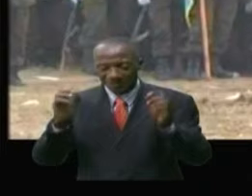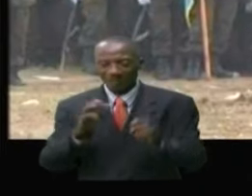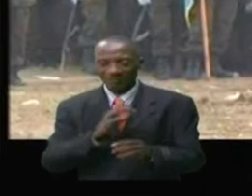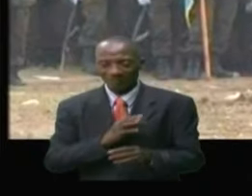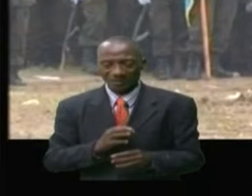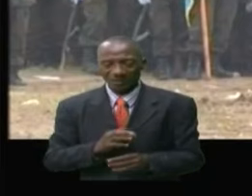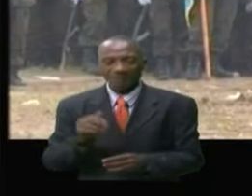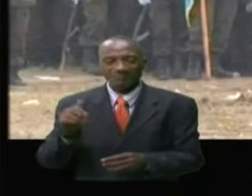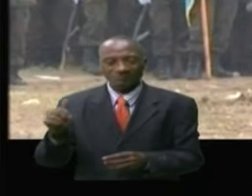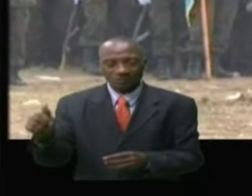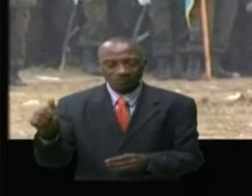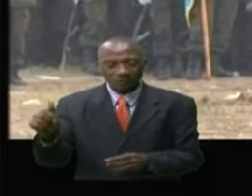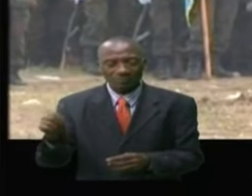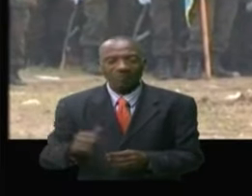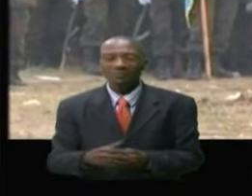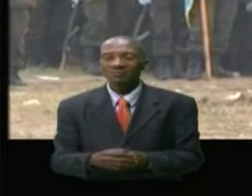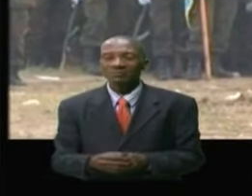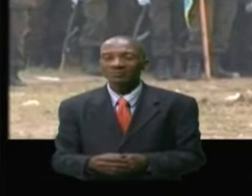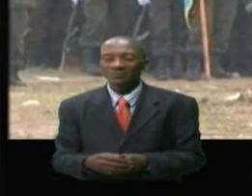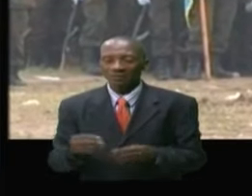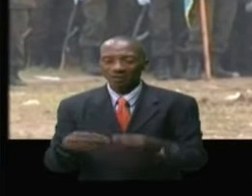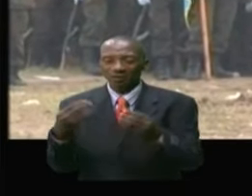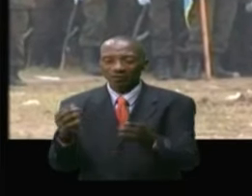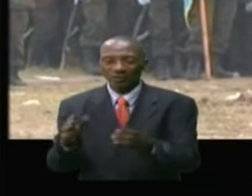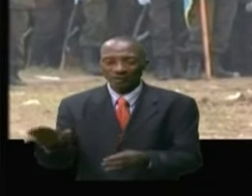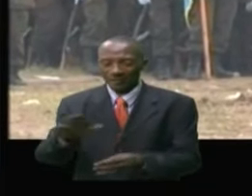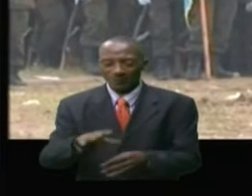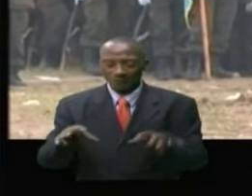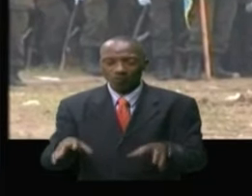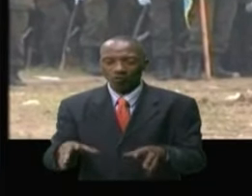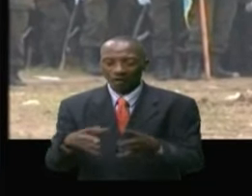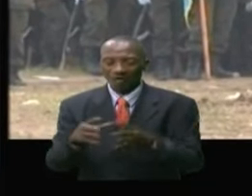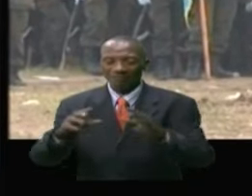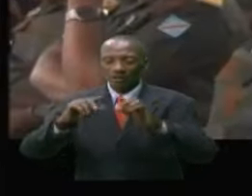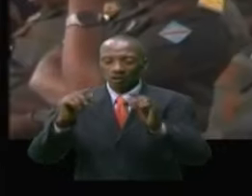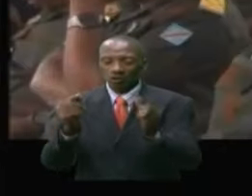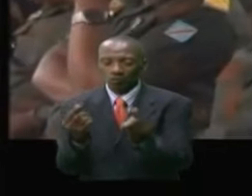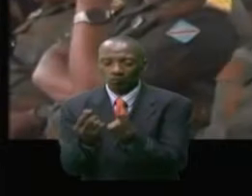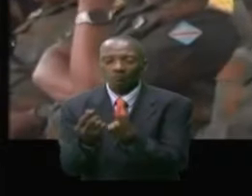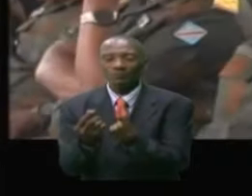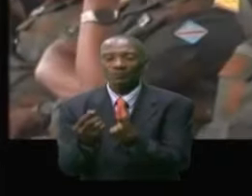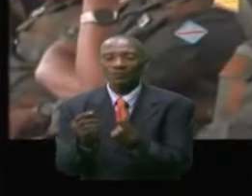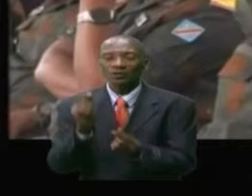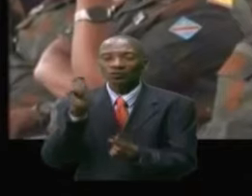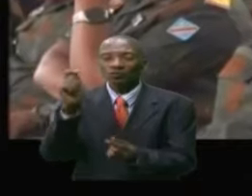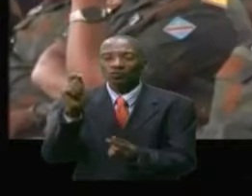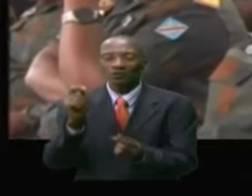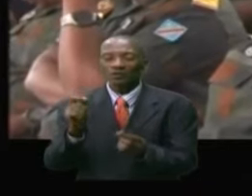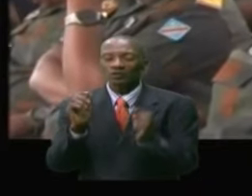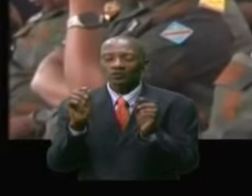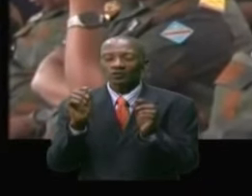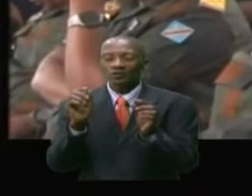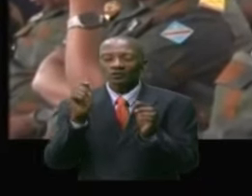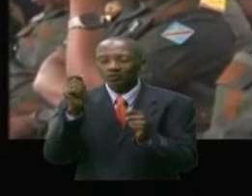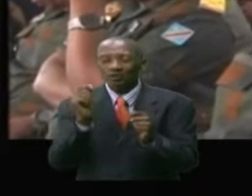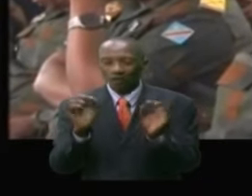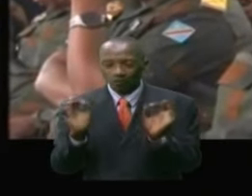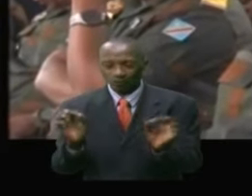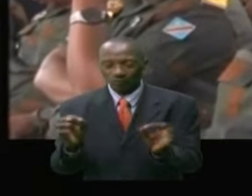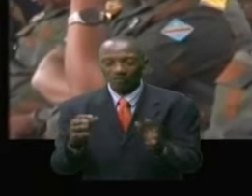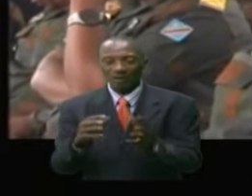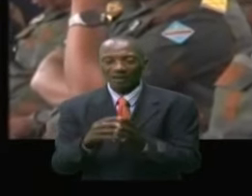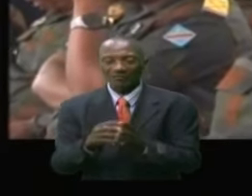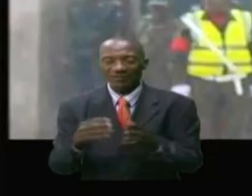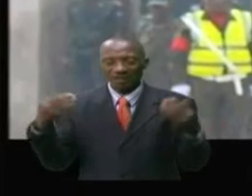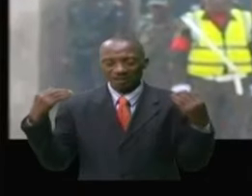tient à doter les pays d'une armée moderne. À en croire la montée en puissance des phares d'essai, le chef d'état-major général